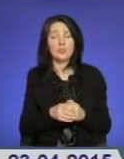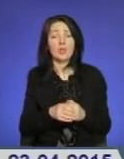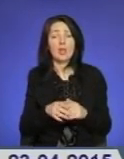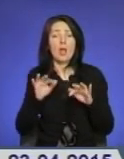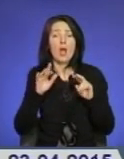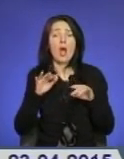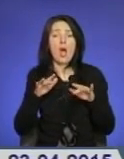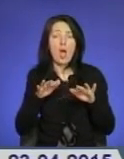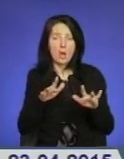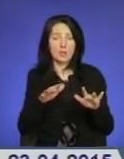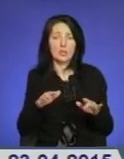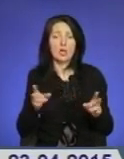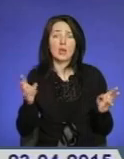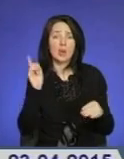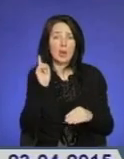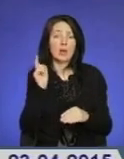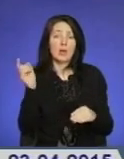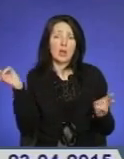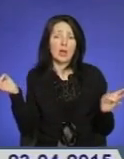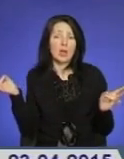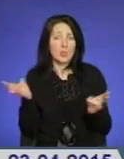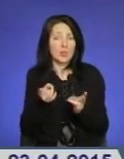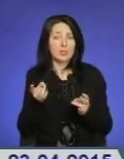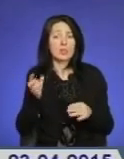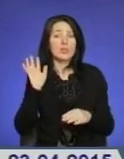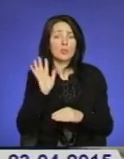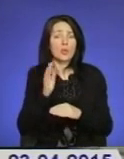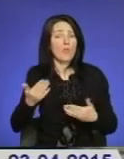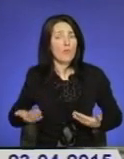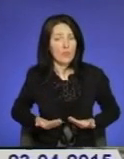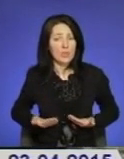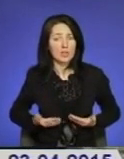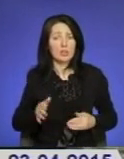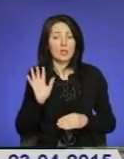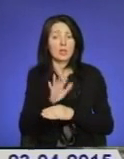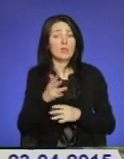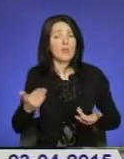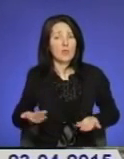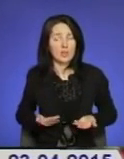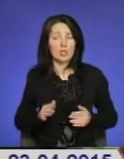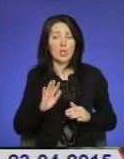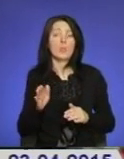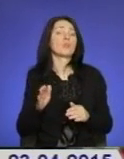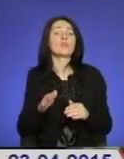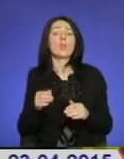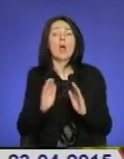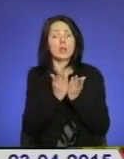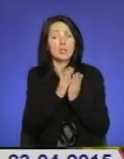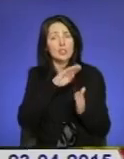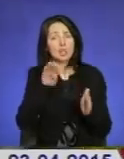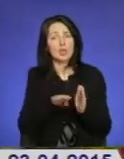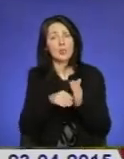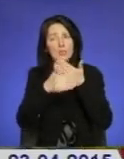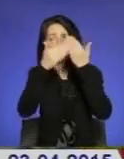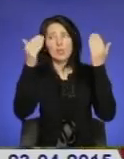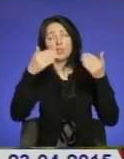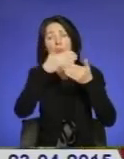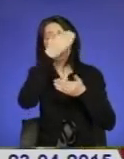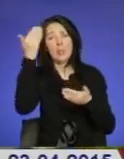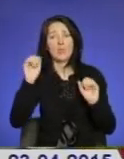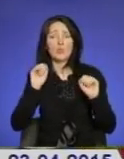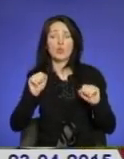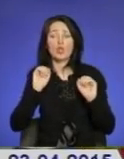відбулася в рамках відзначення Всесвітнього дня книги та авторського права. Книжки під відкритим небом сьогодні мали змогу погортати